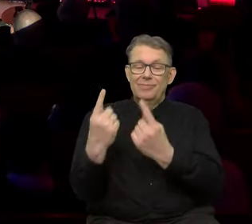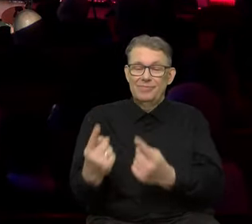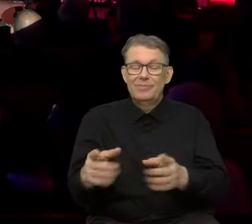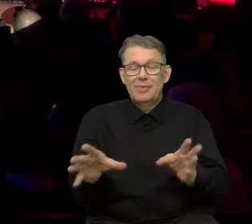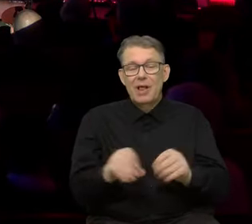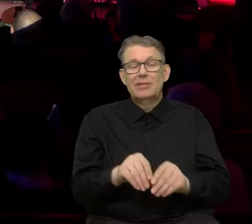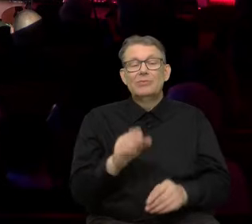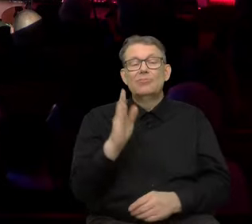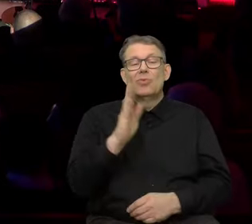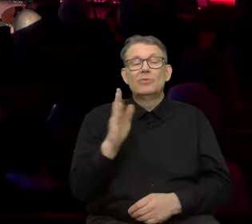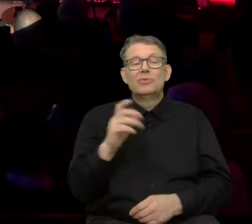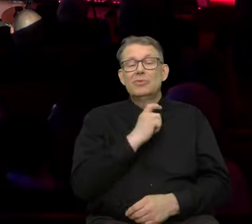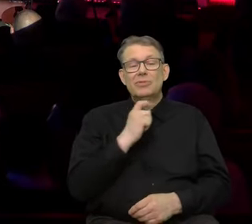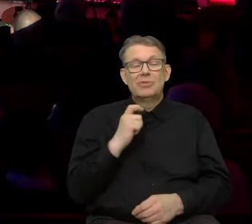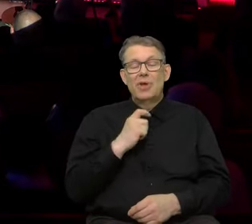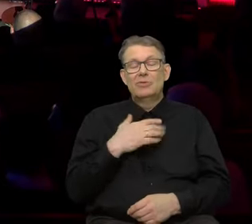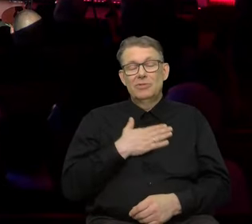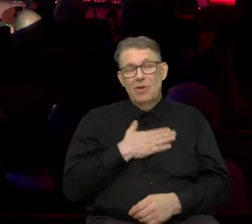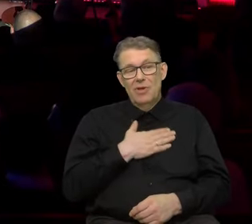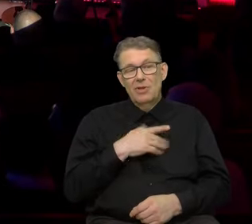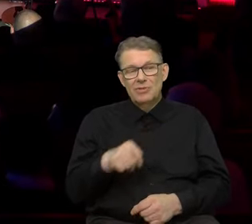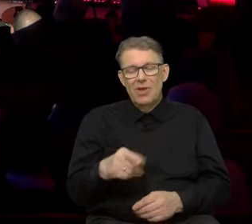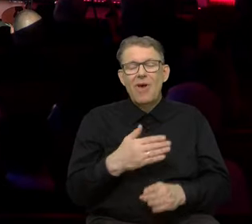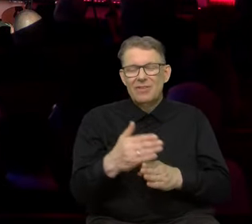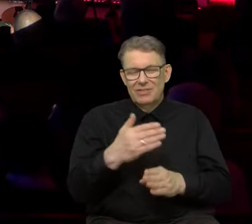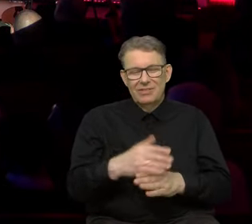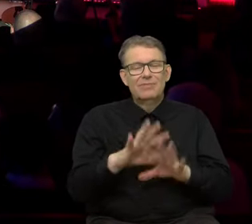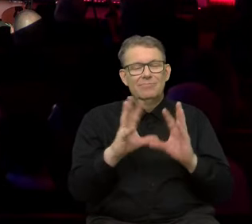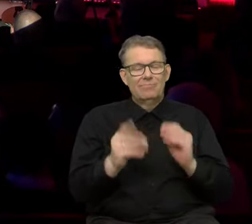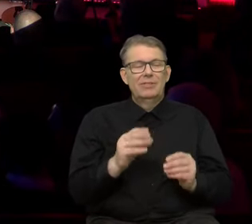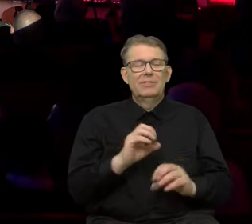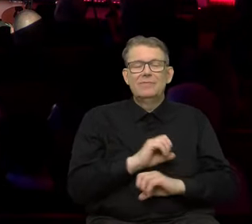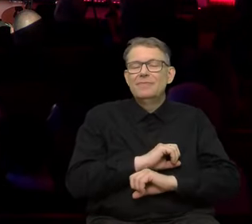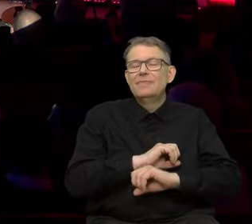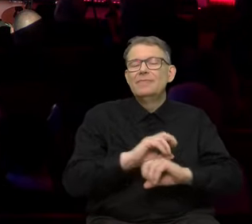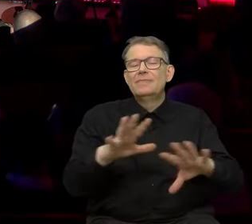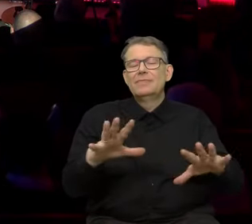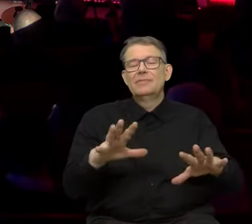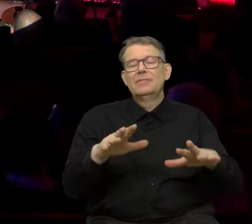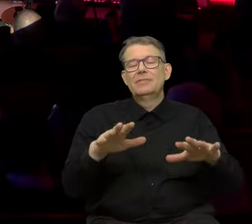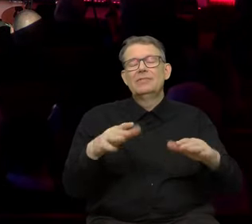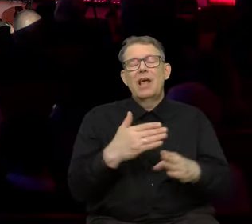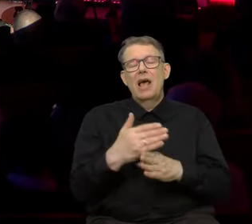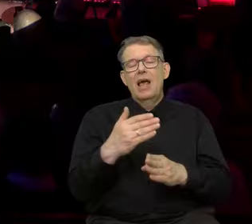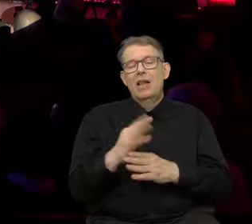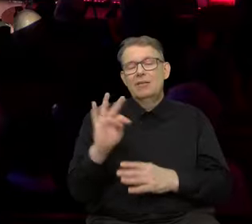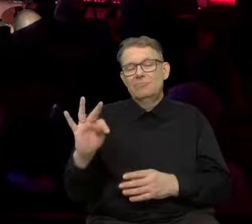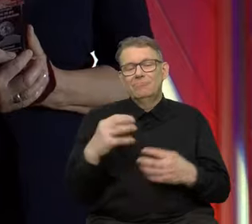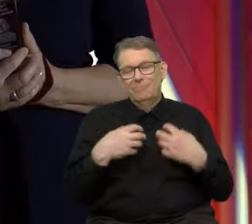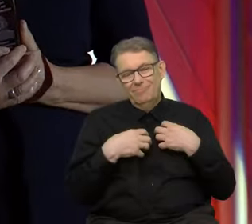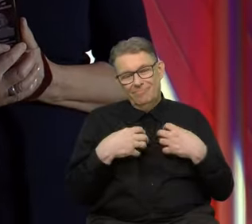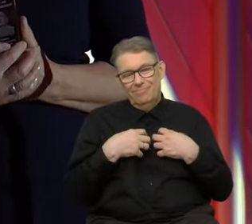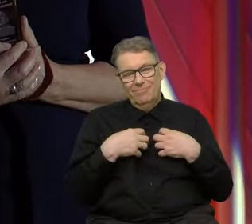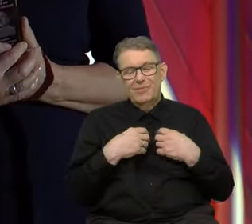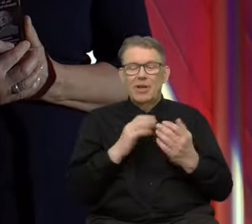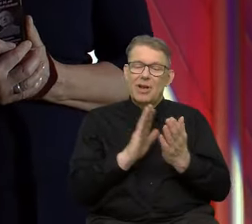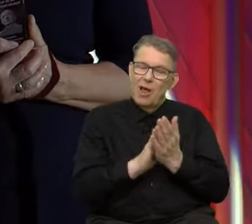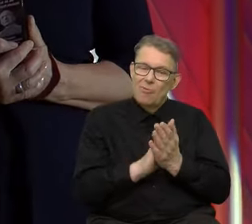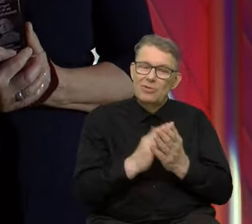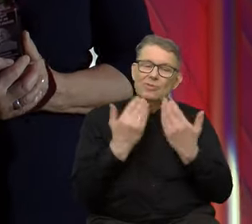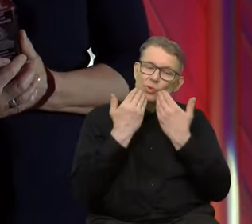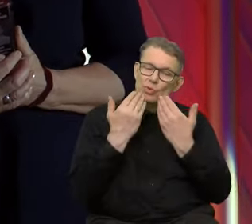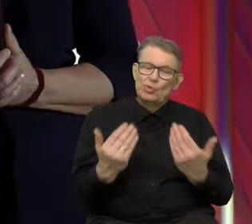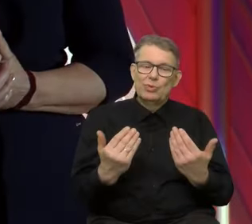księży Michale, że to wszystko jeszcze będzie też promieniowało w tych pięknych dziełach w jej życiu. Gratulujemy i dziękujemy.